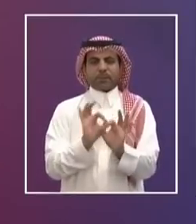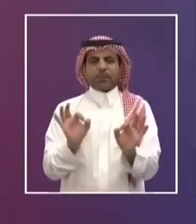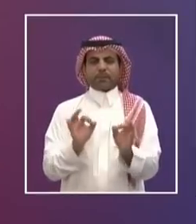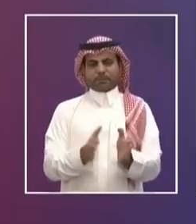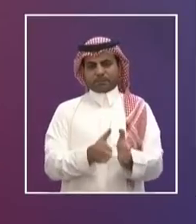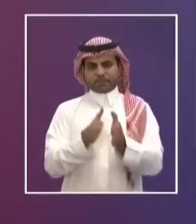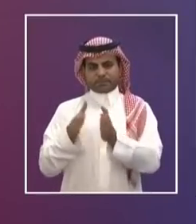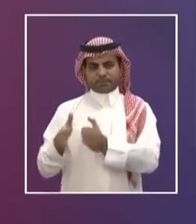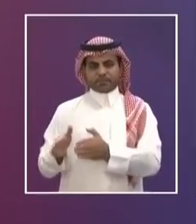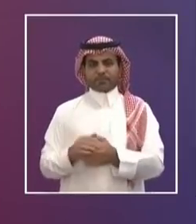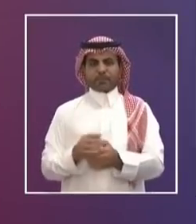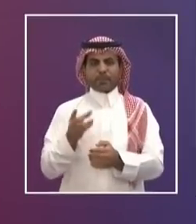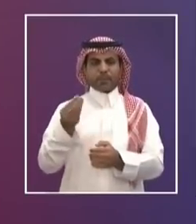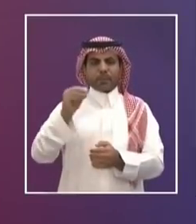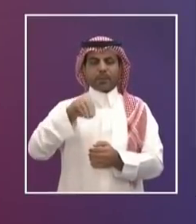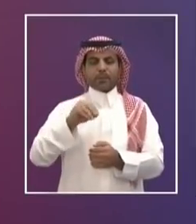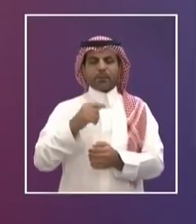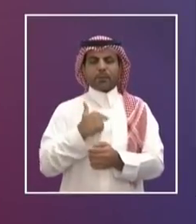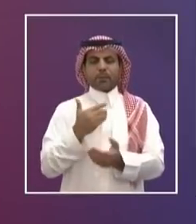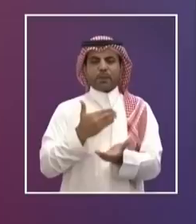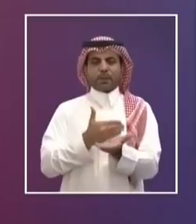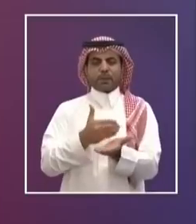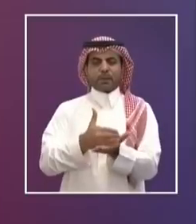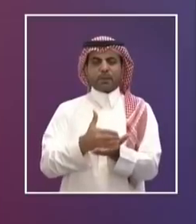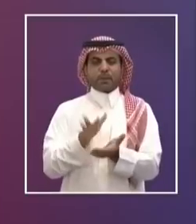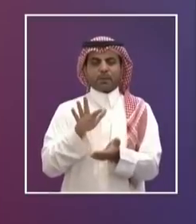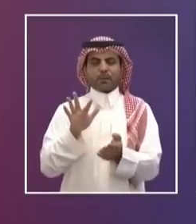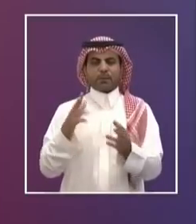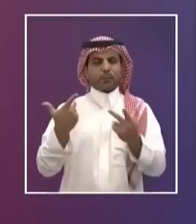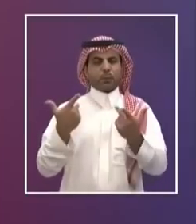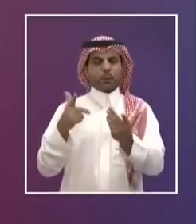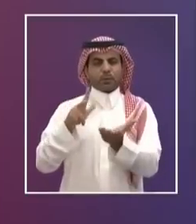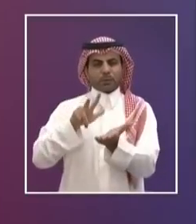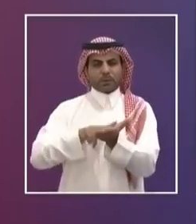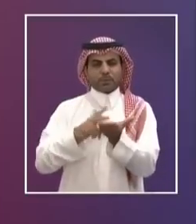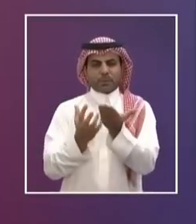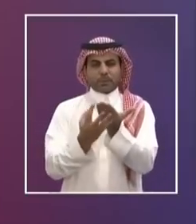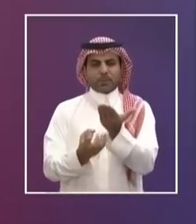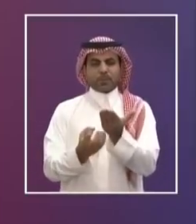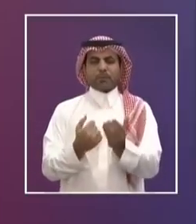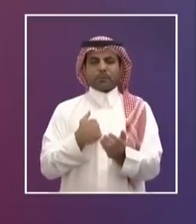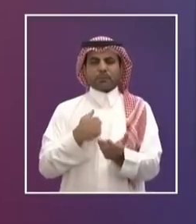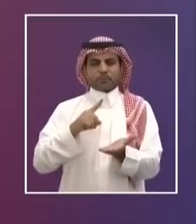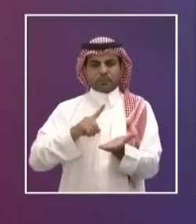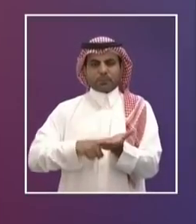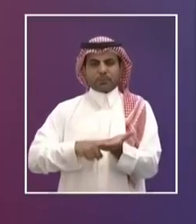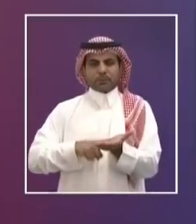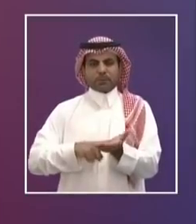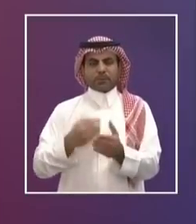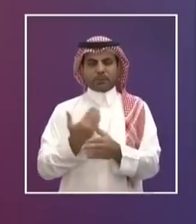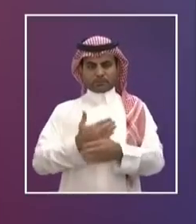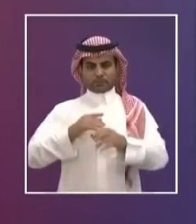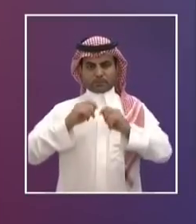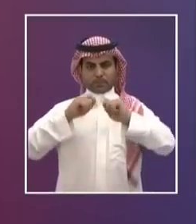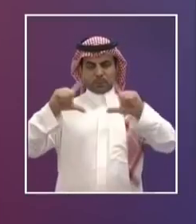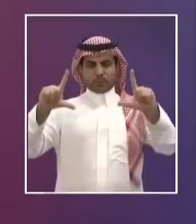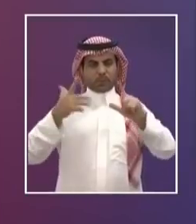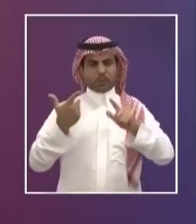التطبيق. أيضا من التطبيقات التي أعتقد أنها رائعة جدا